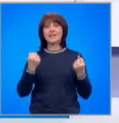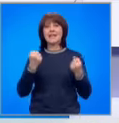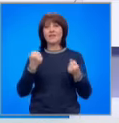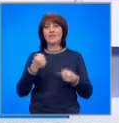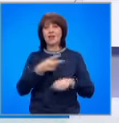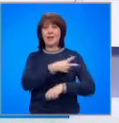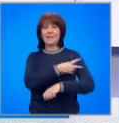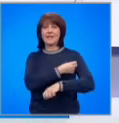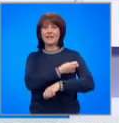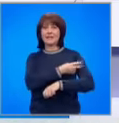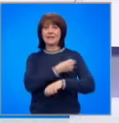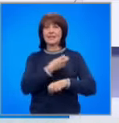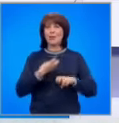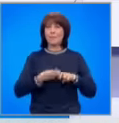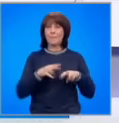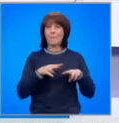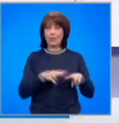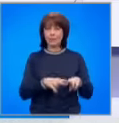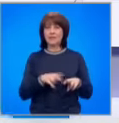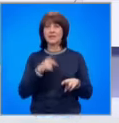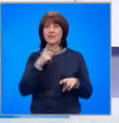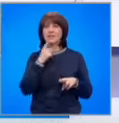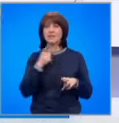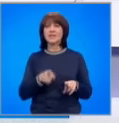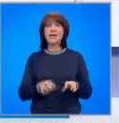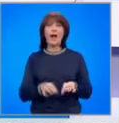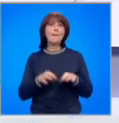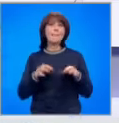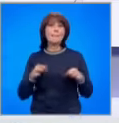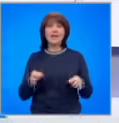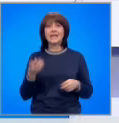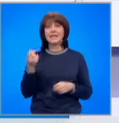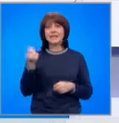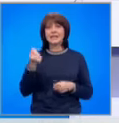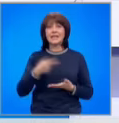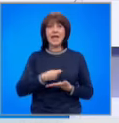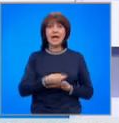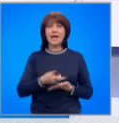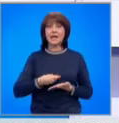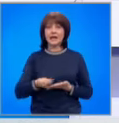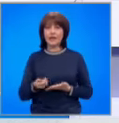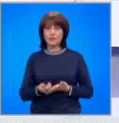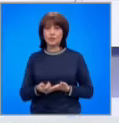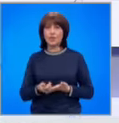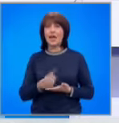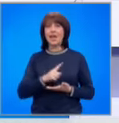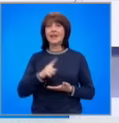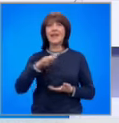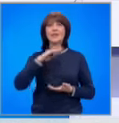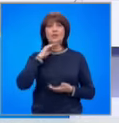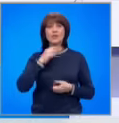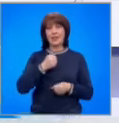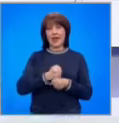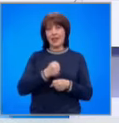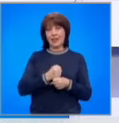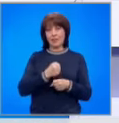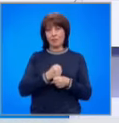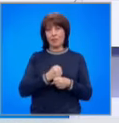се налага заради непрестанно повишаващите се цени за разходи и консумативи. От друга страна, недостигът на кадри в областта